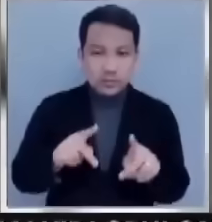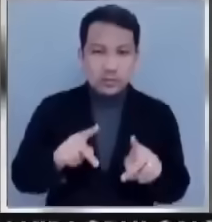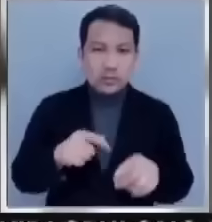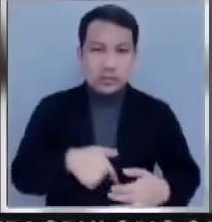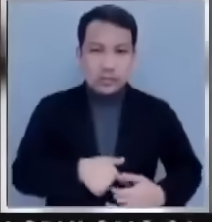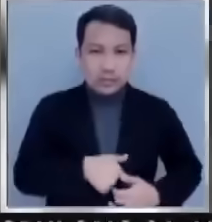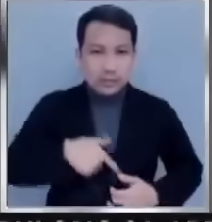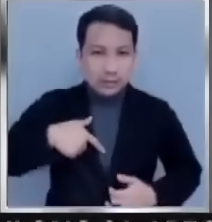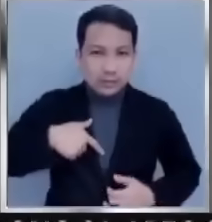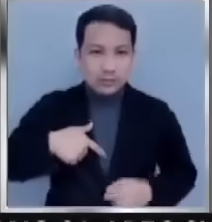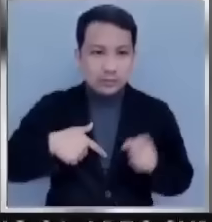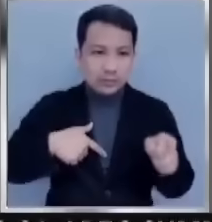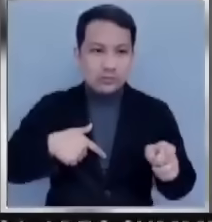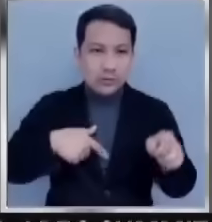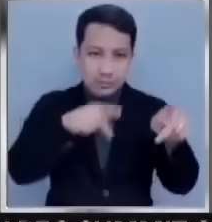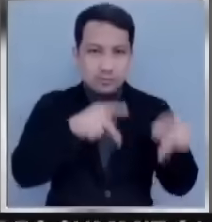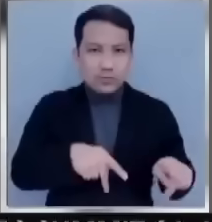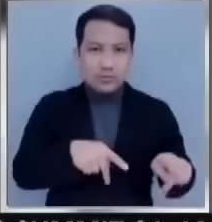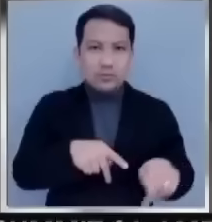ng baril ang mga lalaking ito.